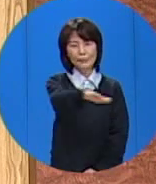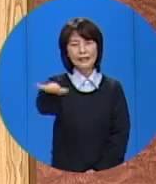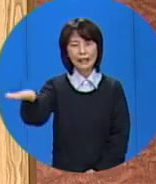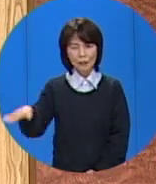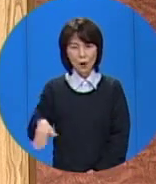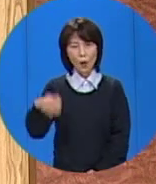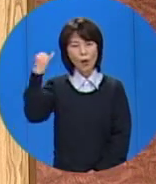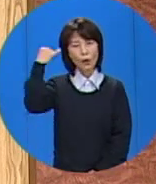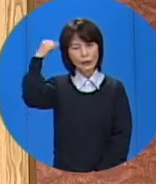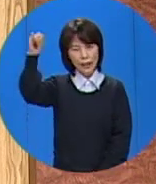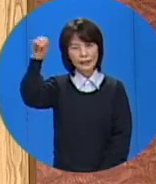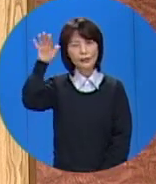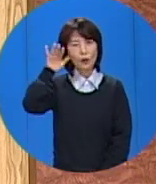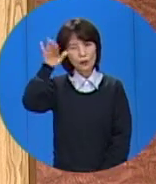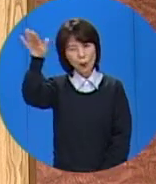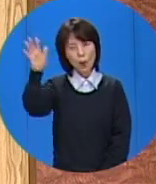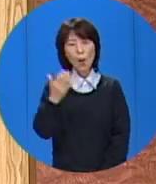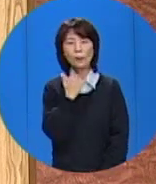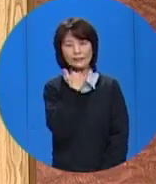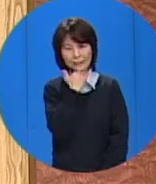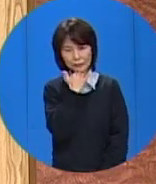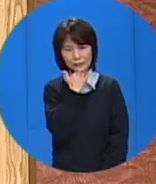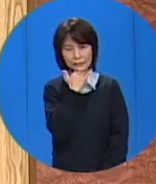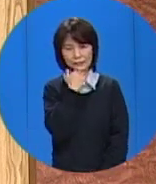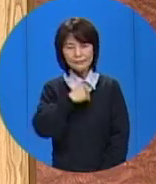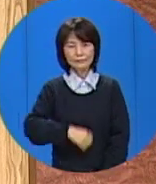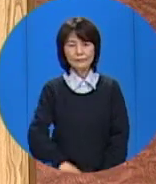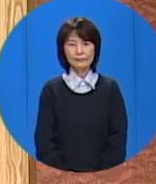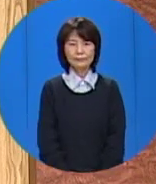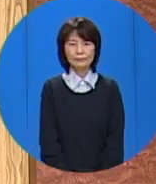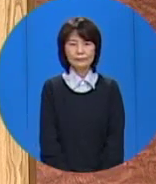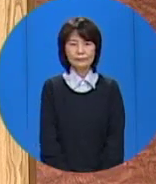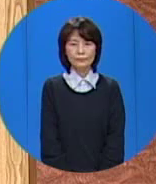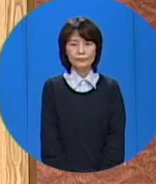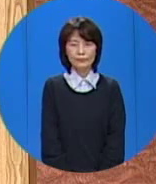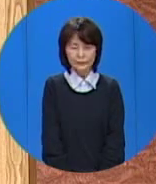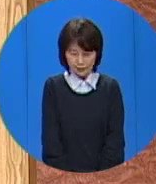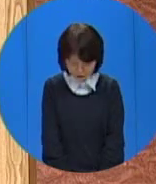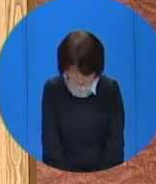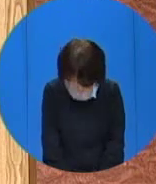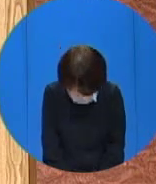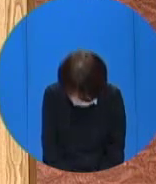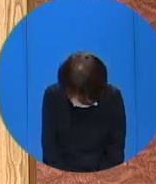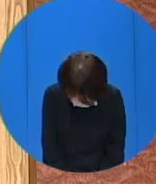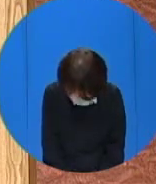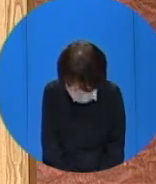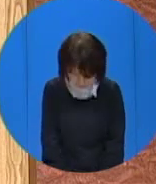のご意見ご希望をお待ちしています。それではさようなら。